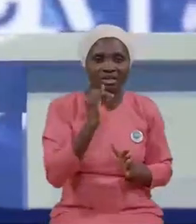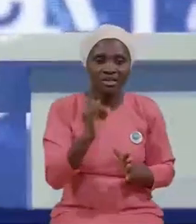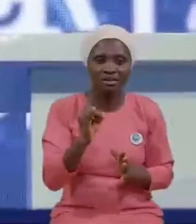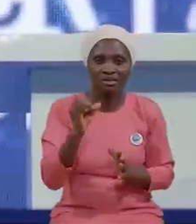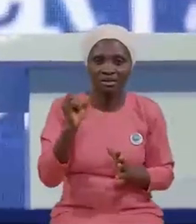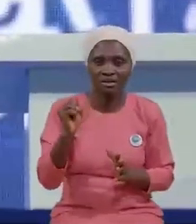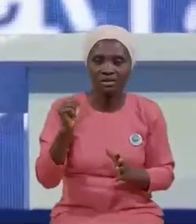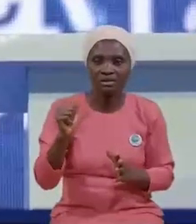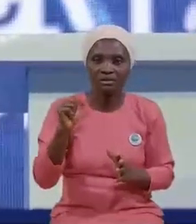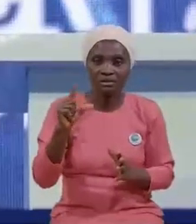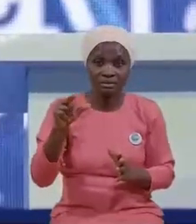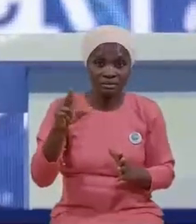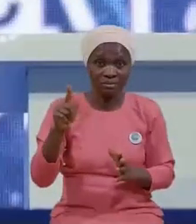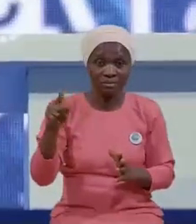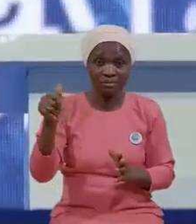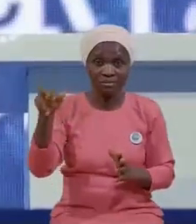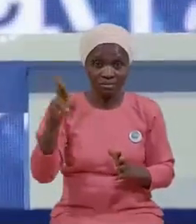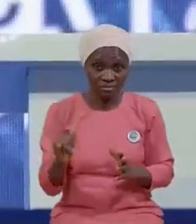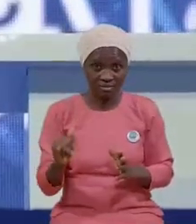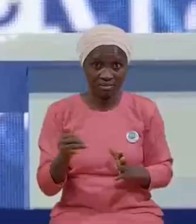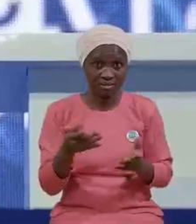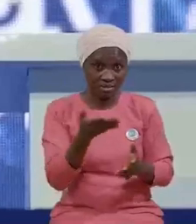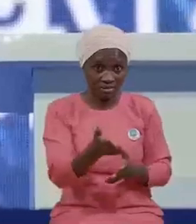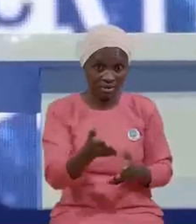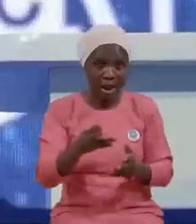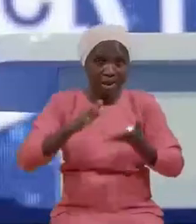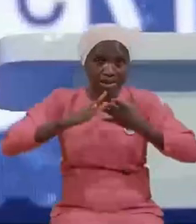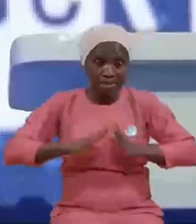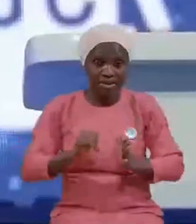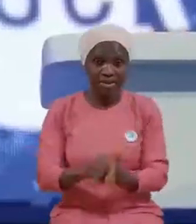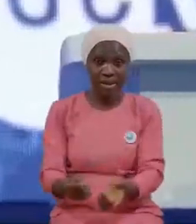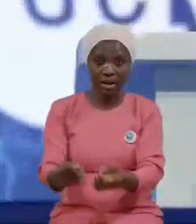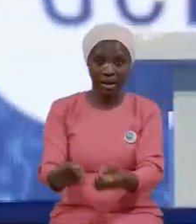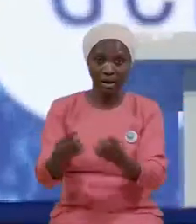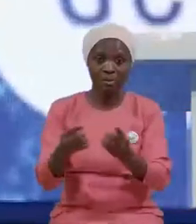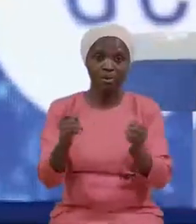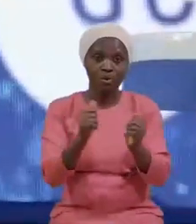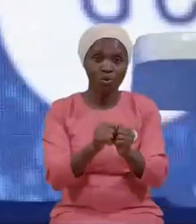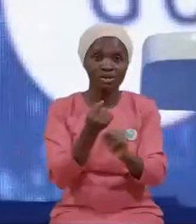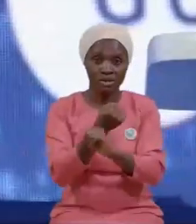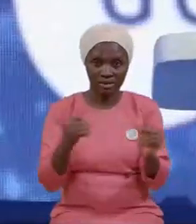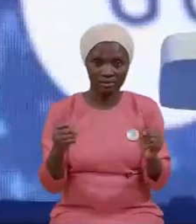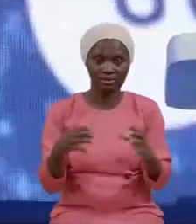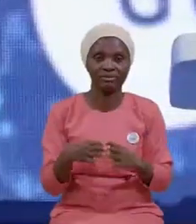Il y a salutaire là, la paix qui vient au salut. Et c'est à travers la foi en Christ.